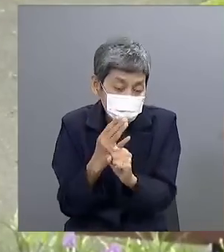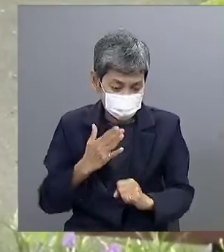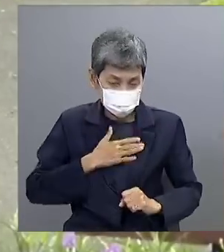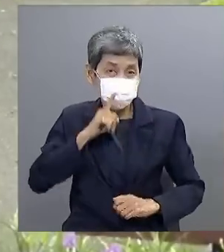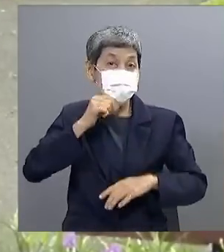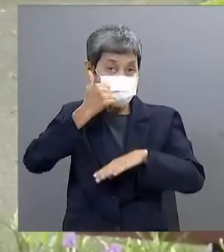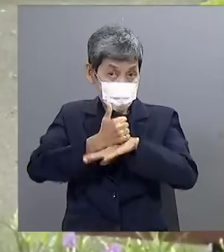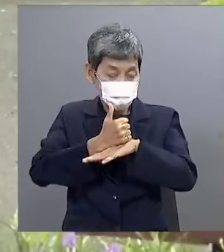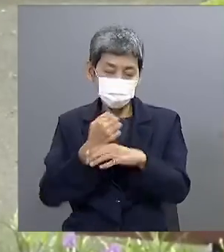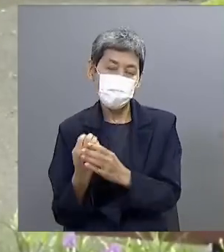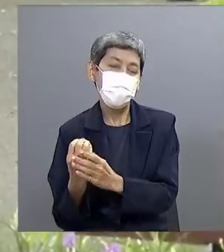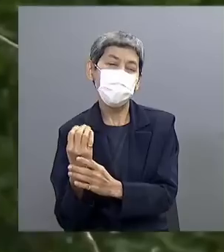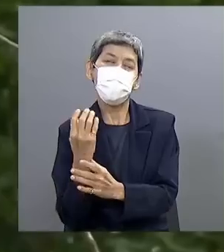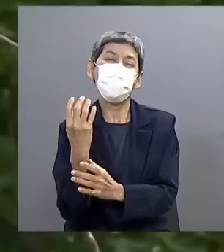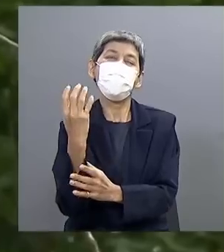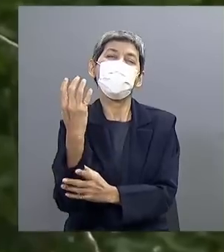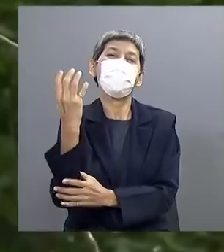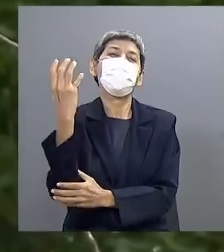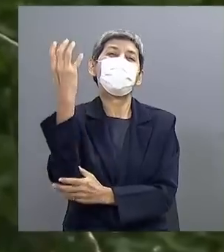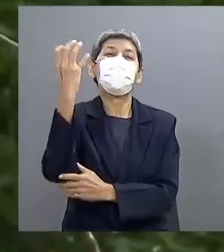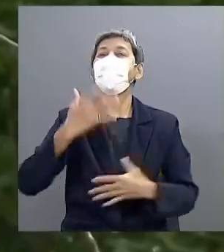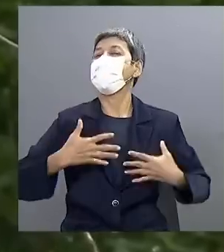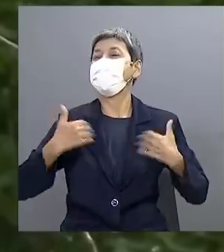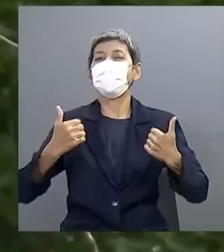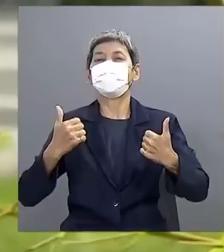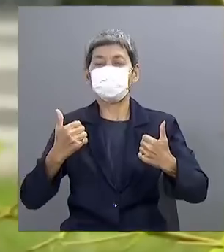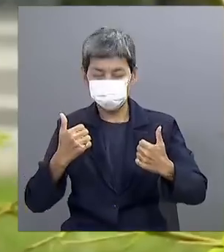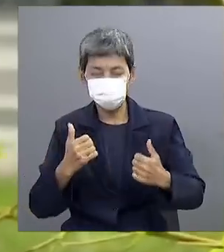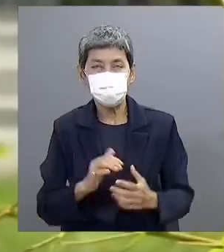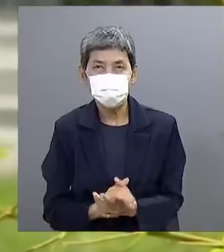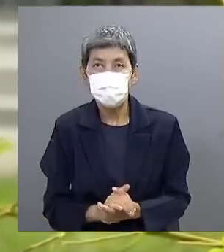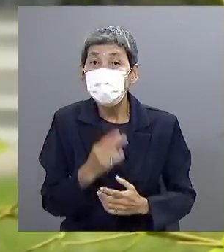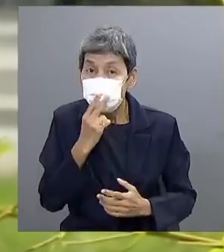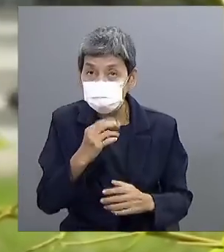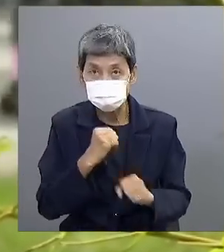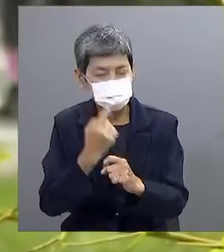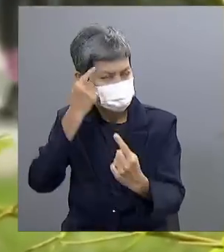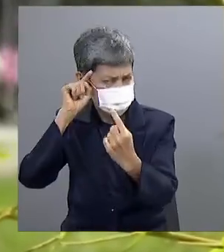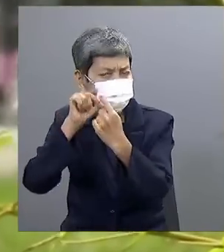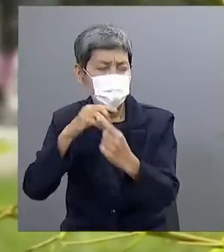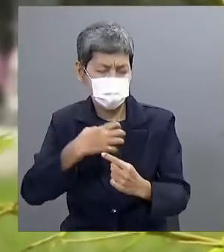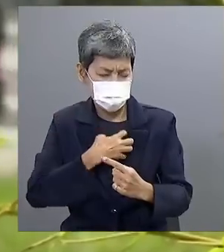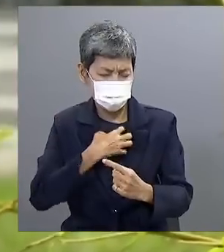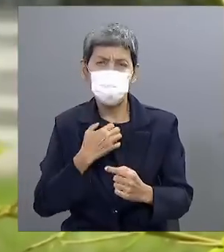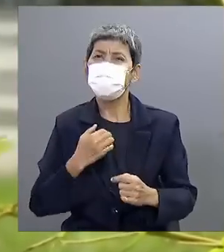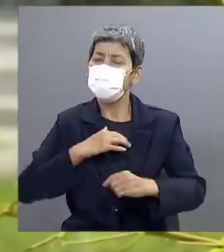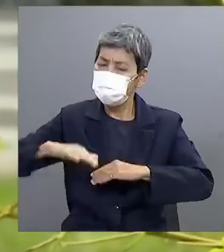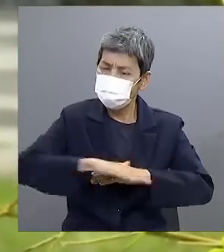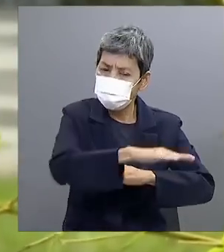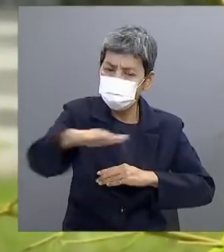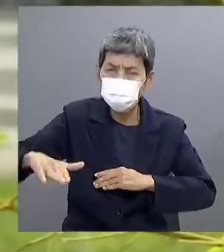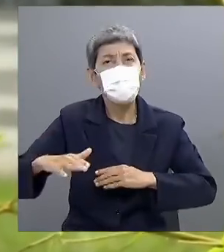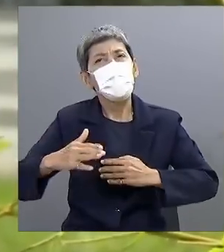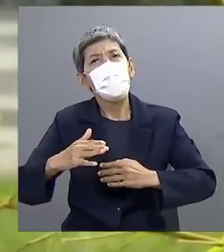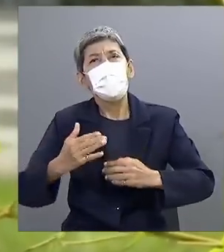ติบโตให้ร่มเงาและได้ประโยชน์ด้านต่างๆตามมาได้ค่ะรวมถึงการตั้งเป้าหมายไว้ว่าต้องมีสวนสาธารณะใกล้บ้านมีพื้น